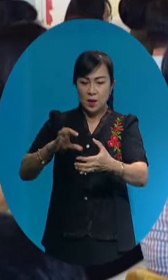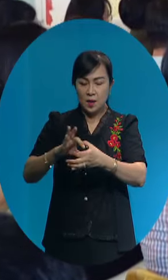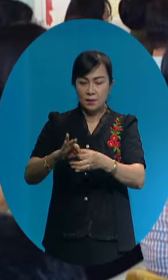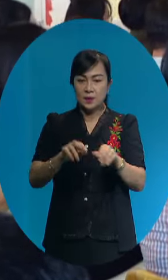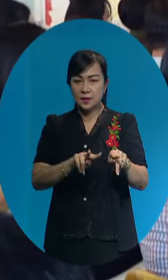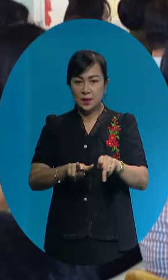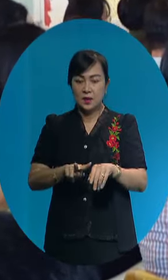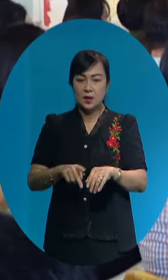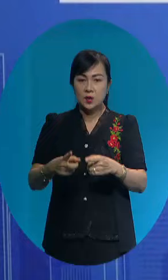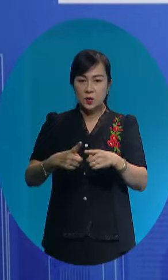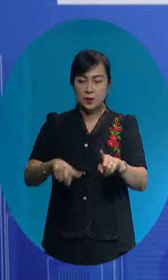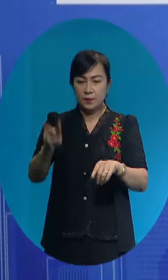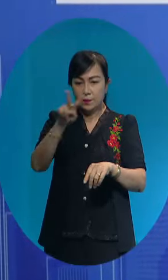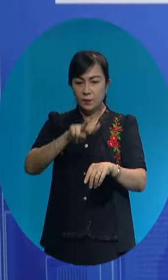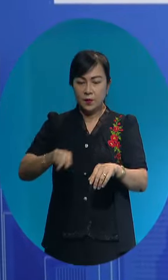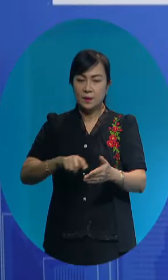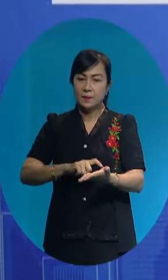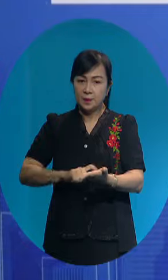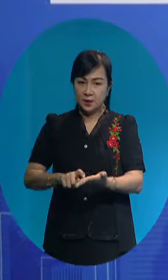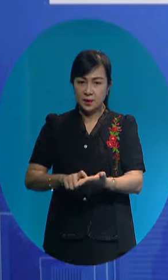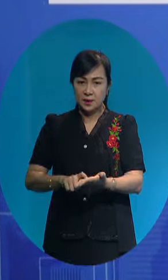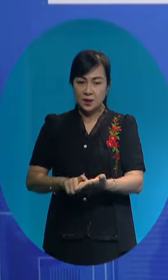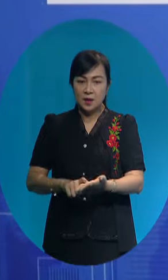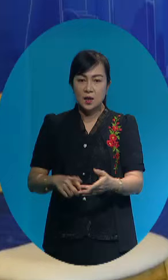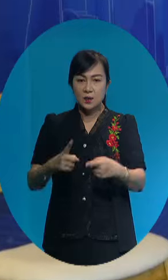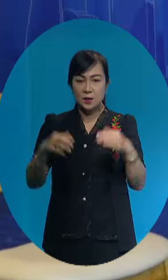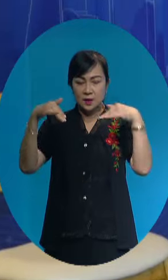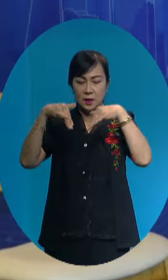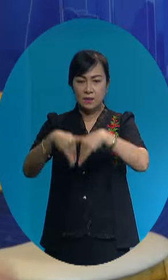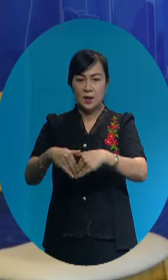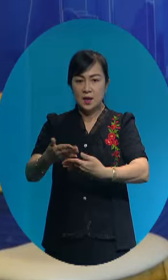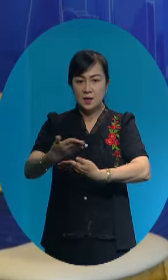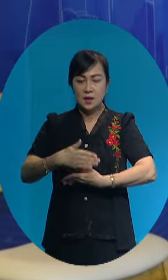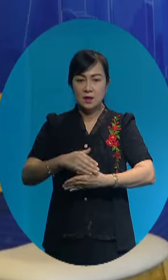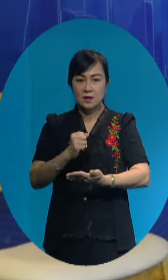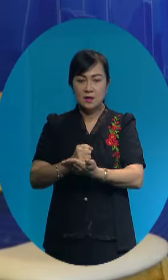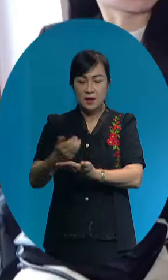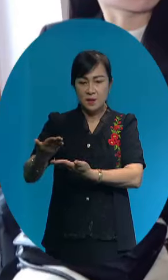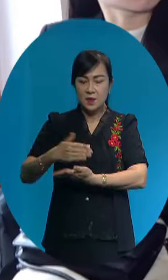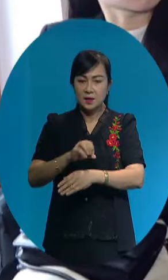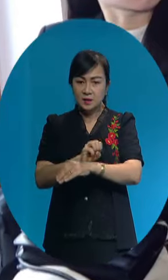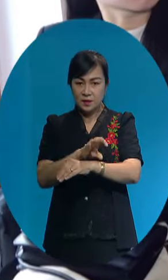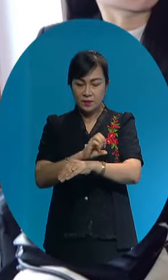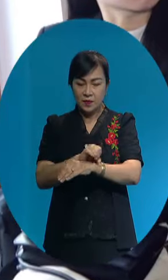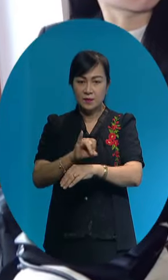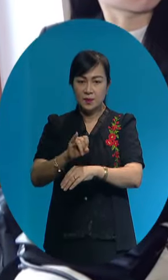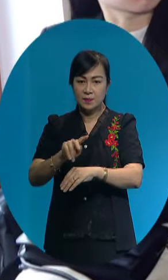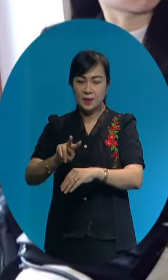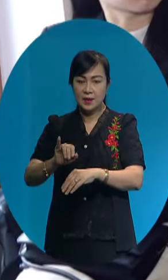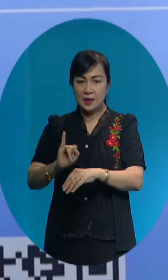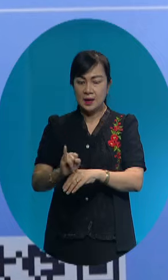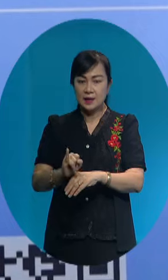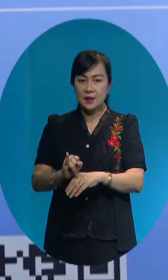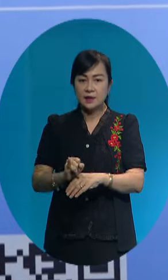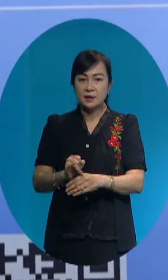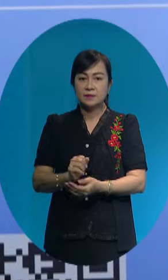kinh tế giữa các doanh nghiệp Việt Nam và Mỹ các doanh nghiệp tham gia sự kiện sẽ nhận được thư mời V sự tư vấn từ vbi Global để làm